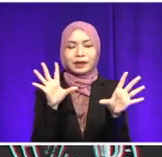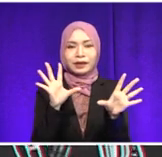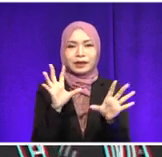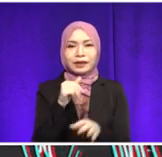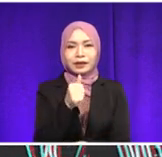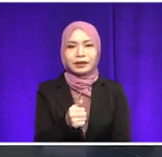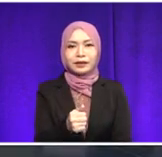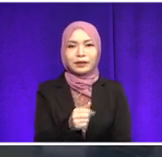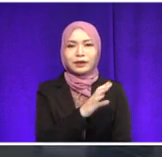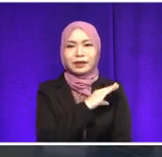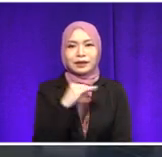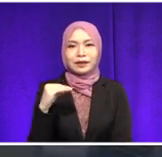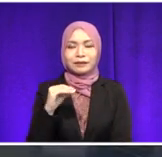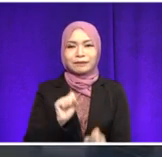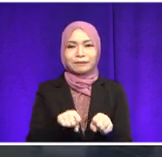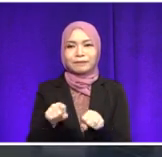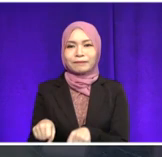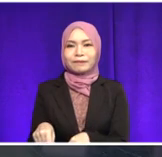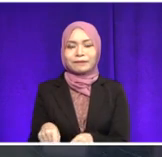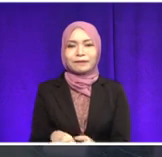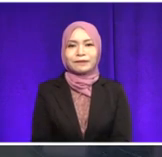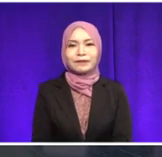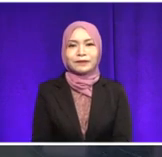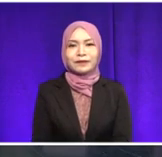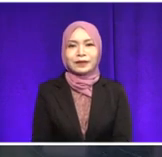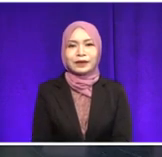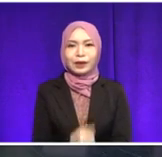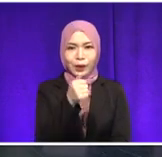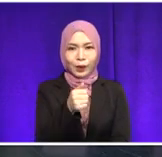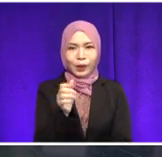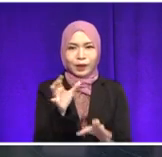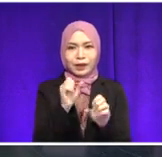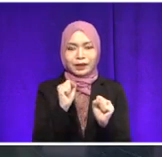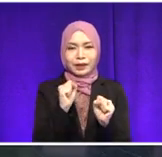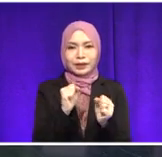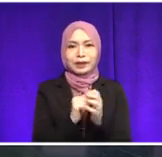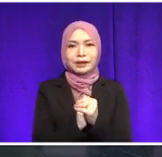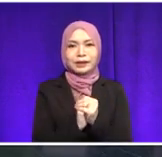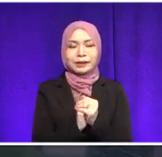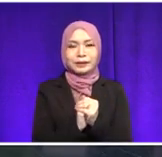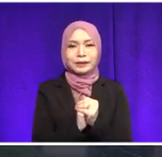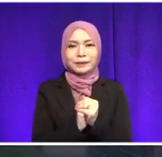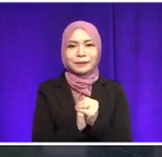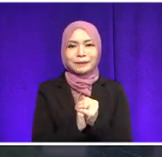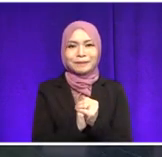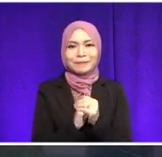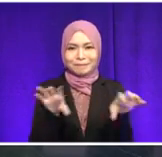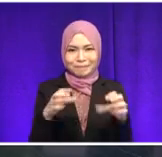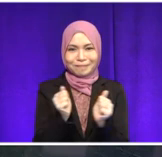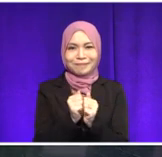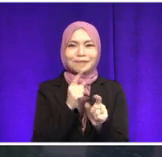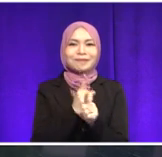tadi aku yakin Ivan dapat menyusun atuh dan memadamkan ciri pertimbangan utama dan pernyataan masalah dengan betul